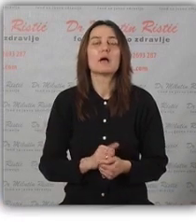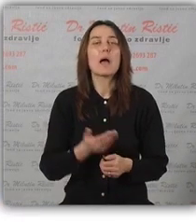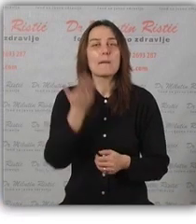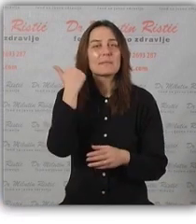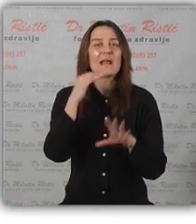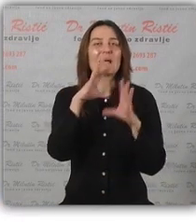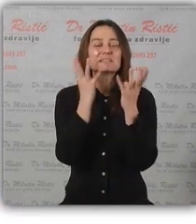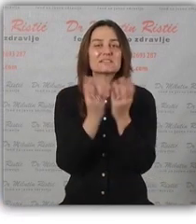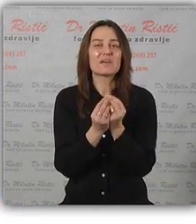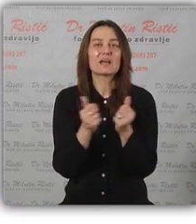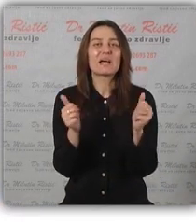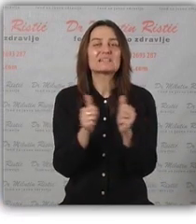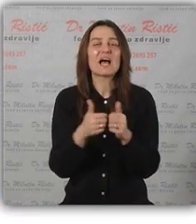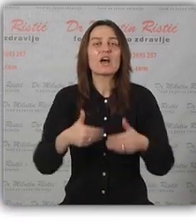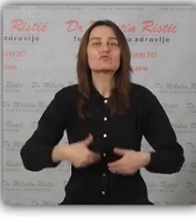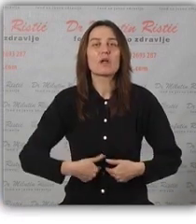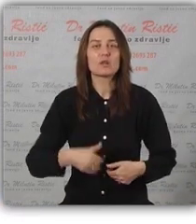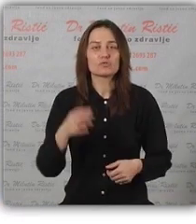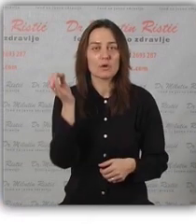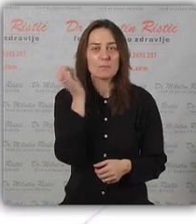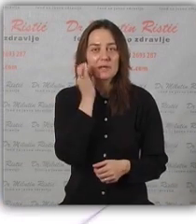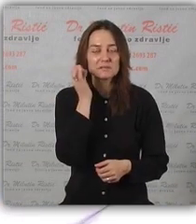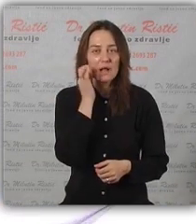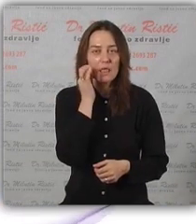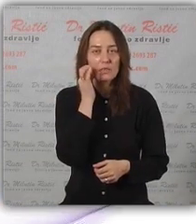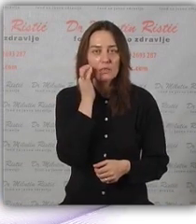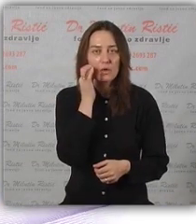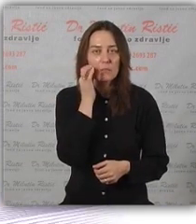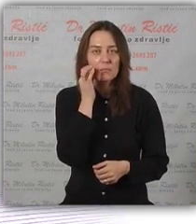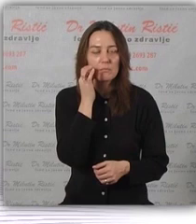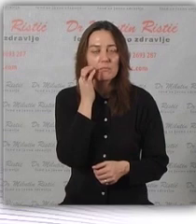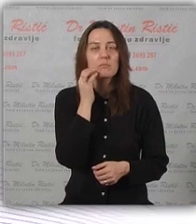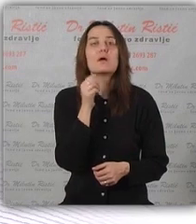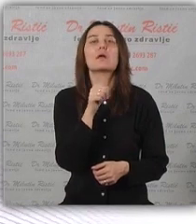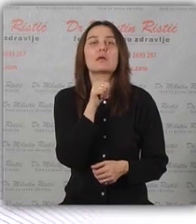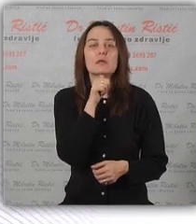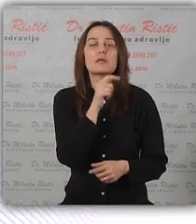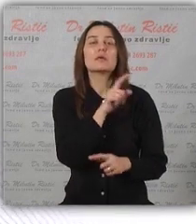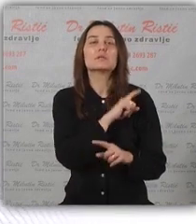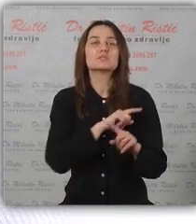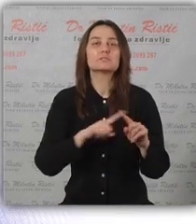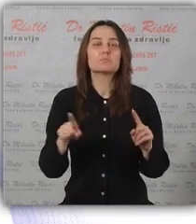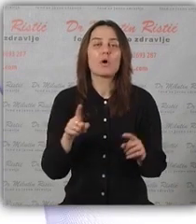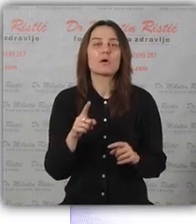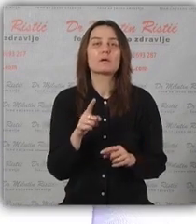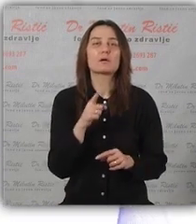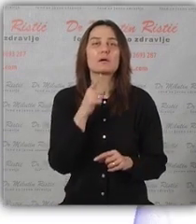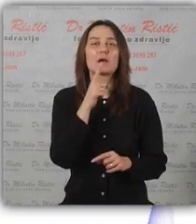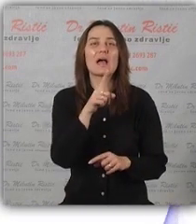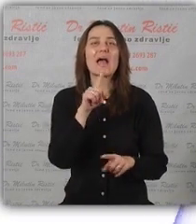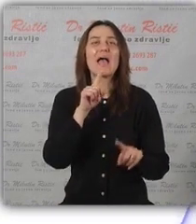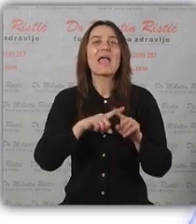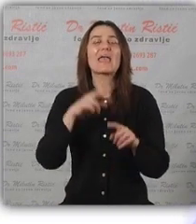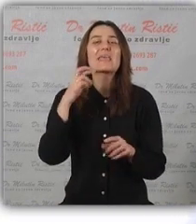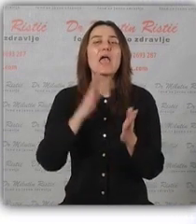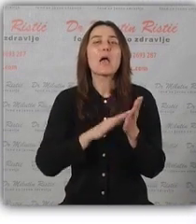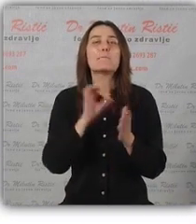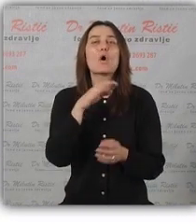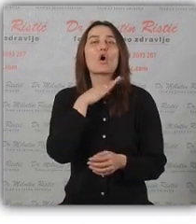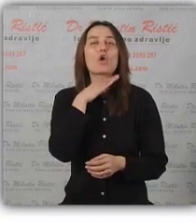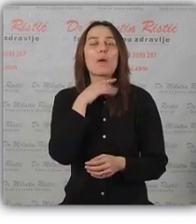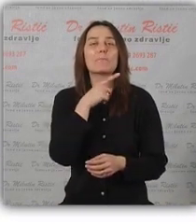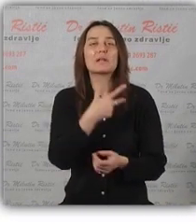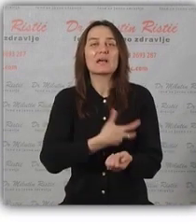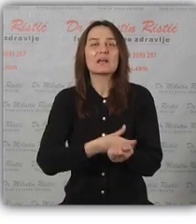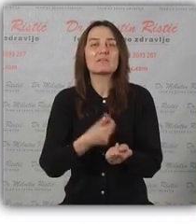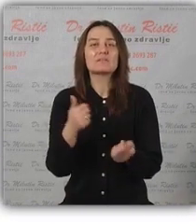trakta, pre svega sa želudačnom kiselinom, a i zbog interakcije hemoglobina